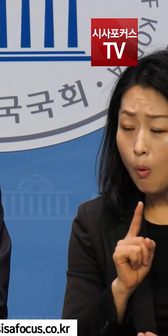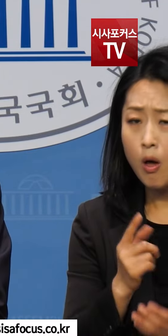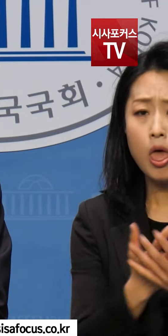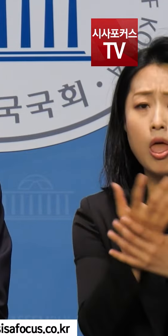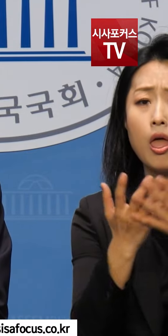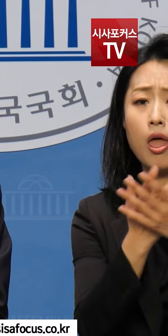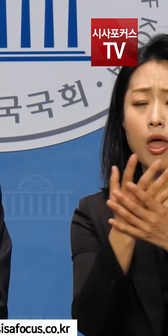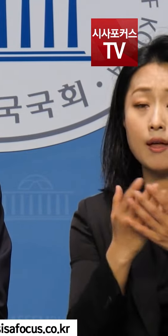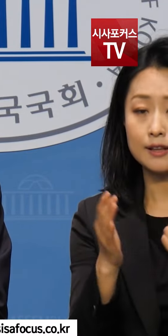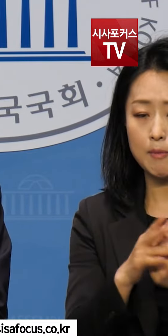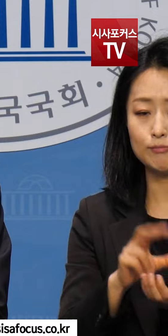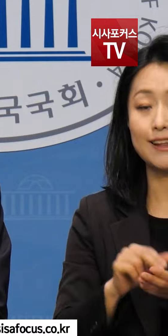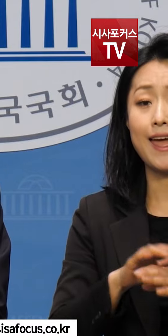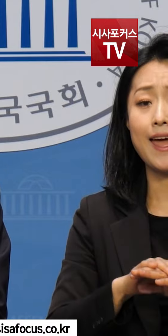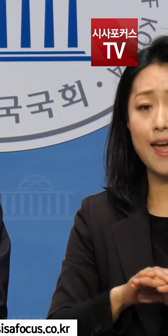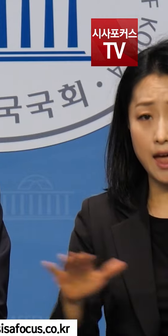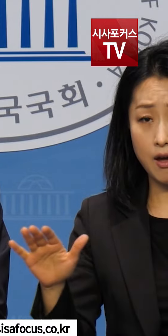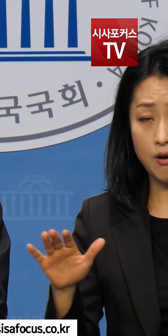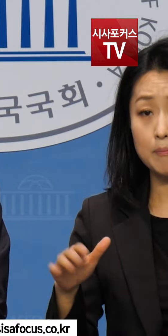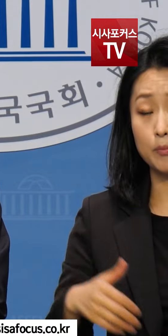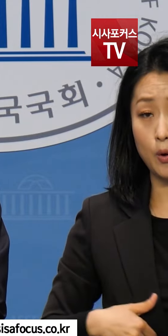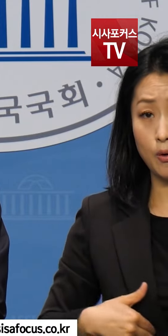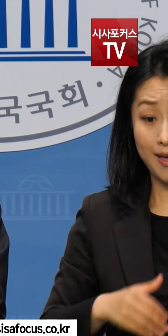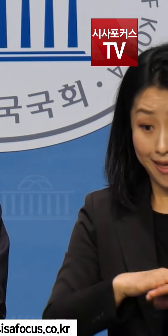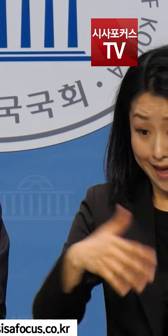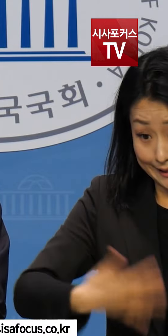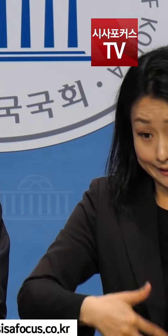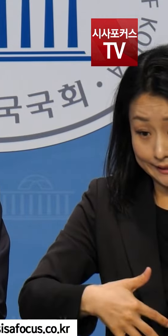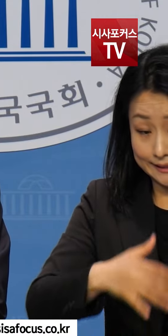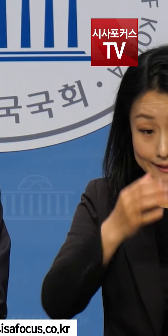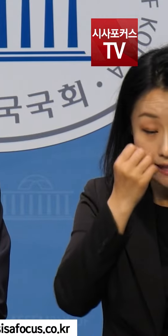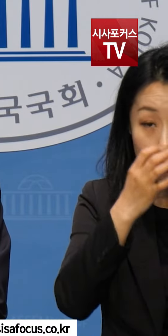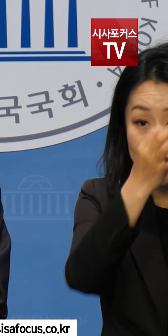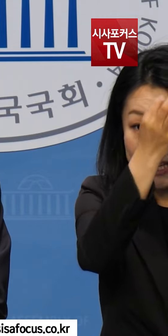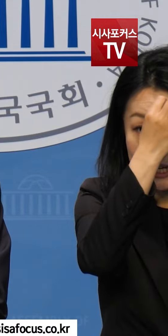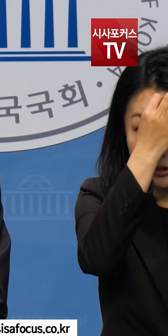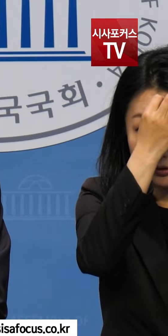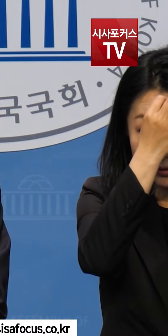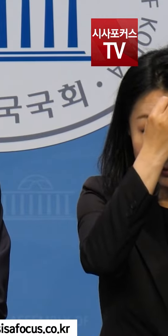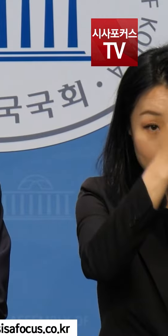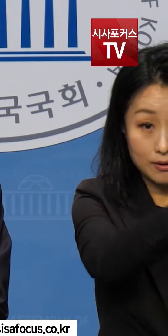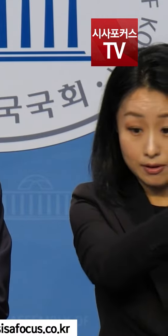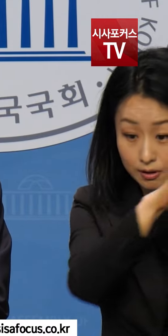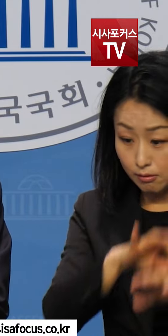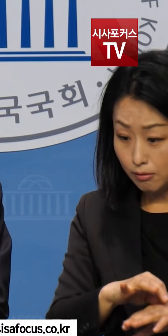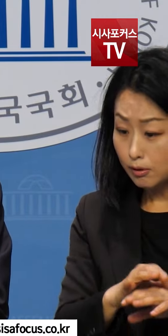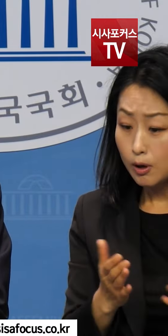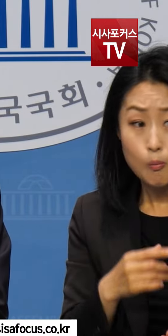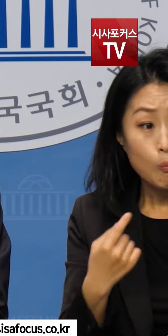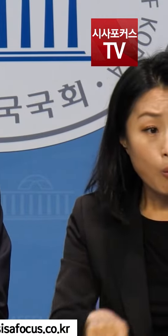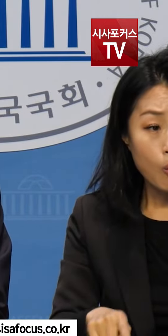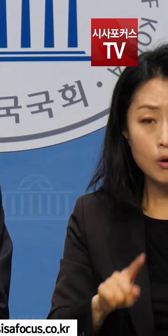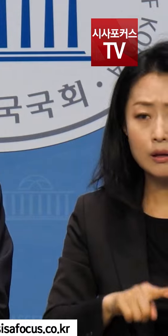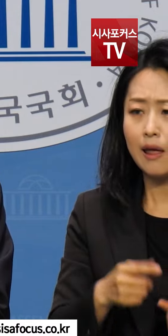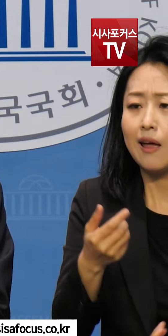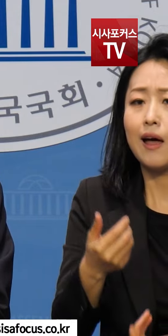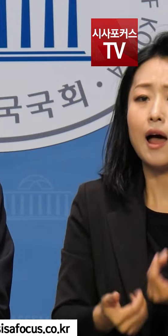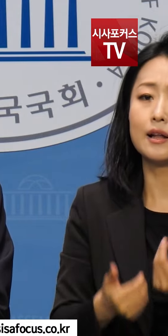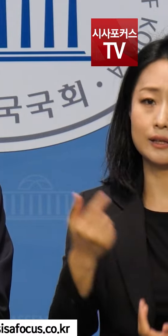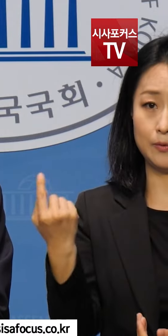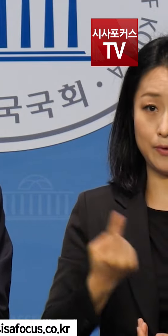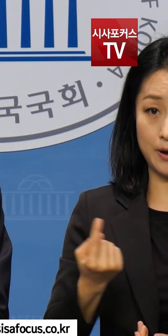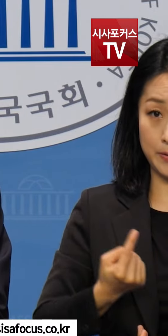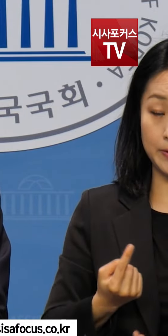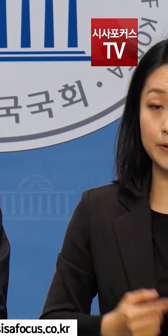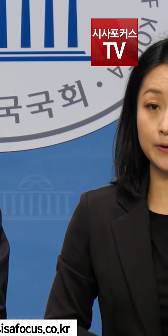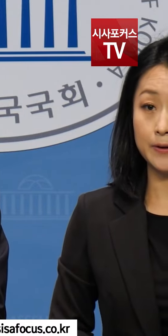비정합적 요소를 해결하지 않을 경우 새로운 기술 도입에 따른 새로운 업무에 대한 직능 간의 갈등은